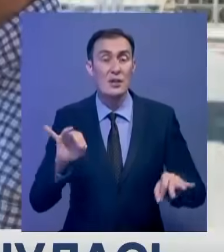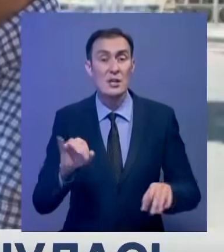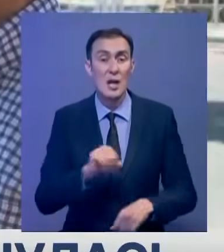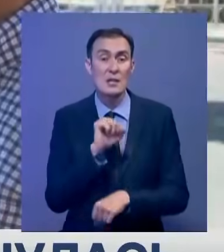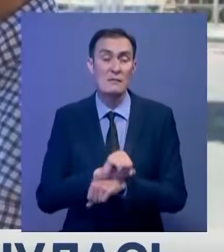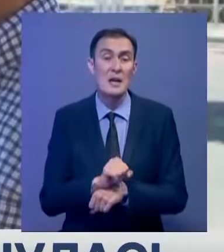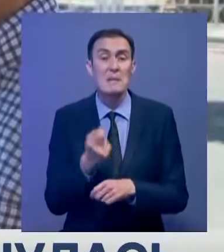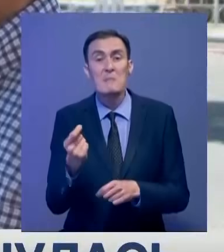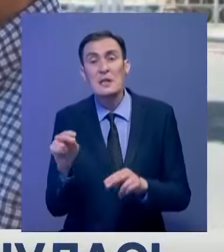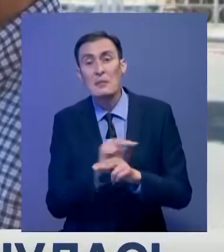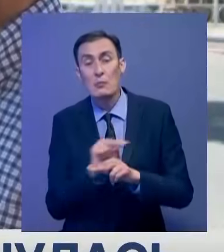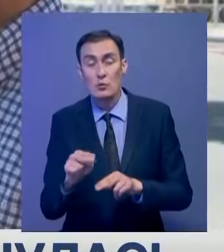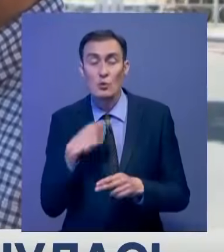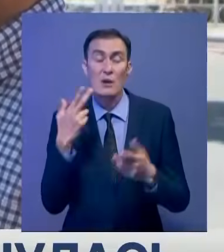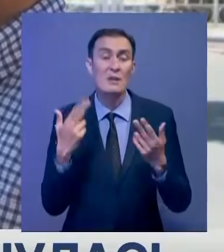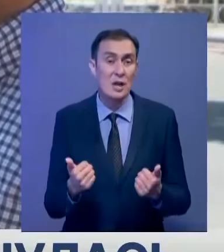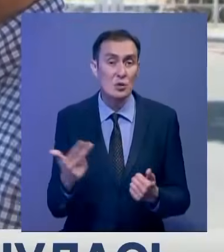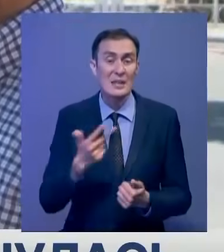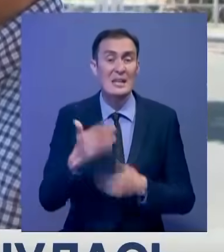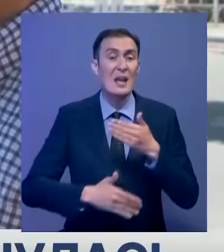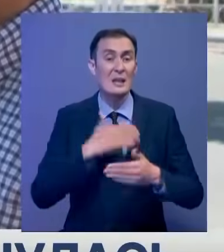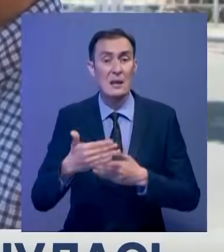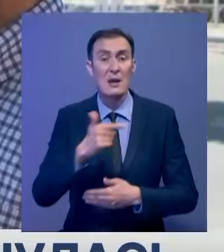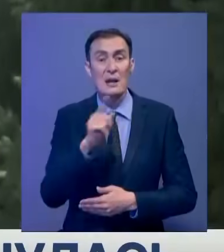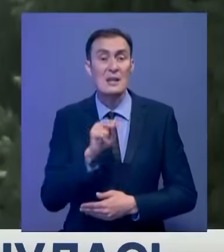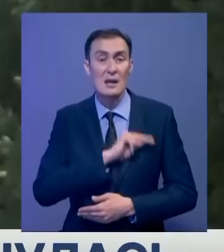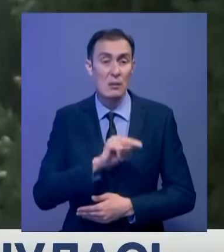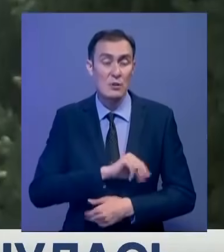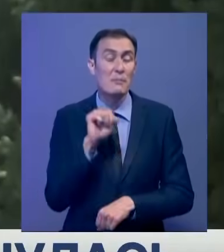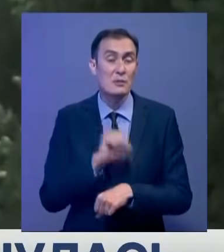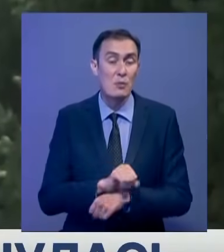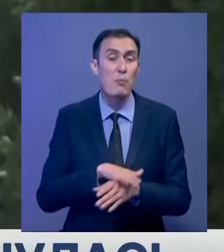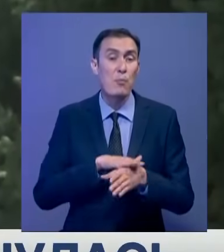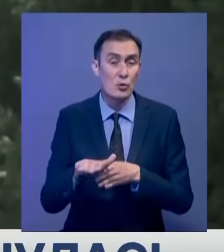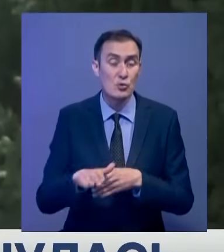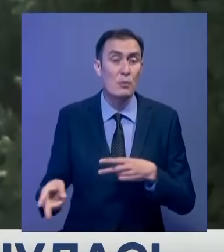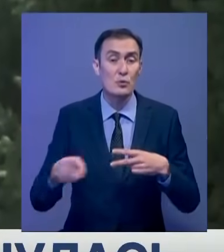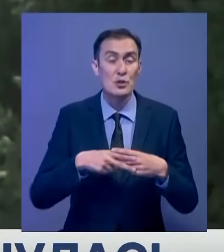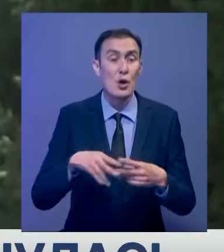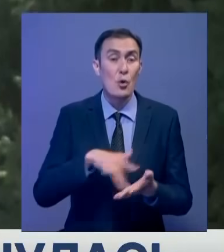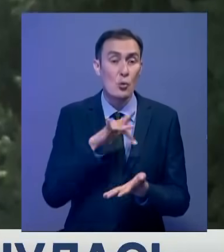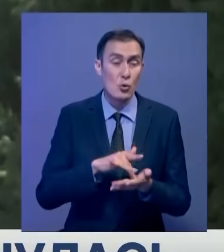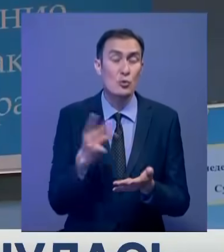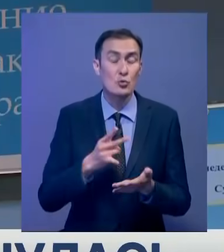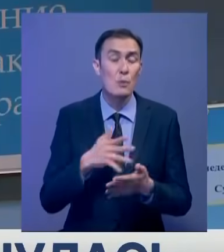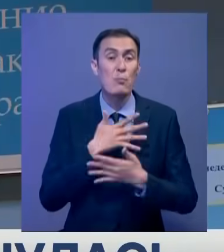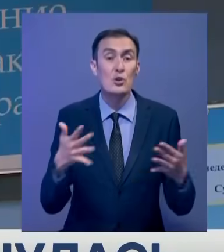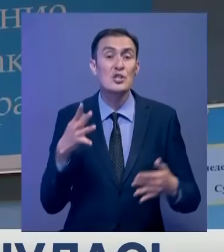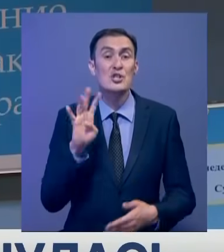ограничиваются мелким ремонтом. Но там признают, что 3-й этап газификации приостановлен. Чтобы полностью подключить райцентр, нужно